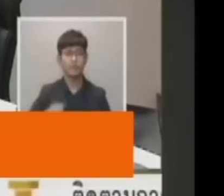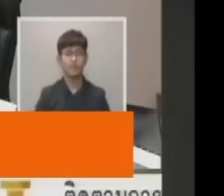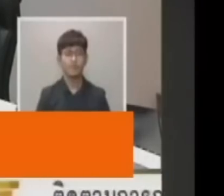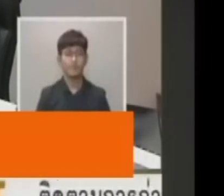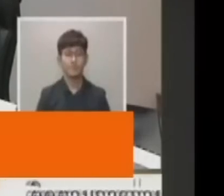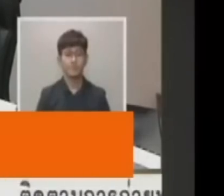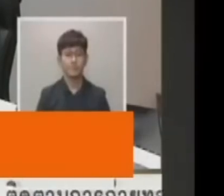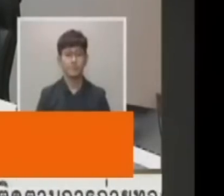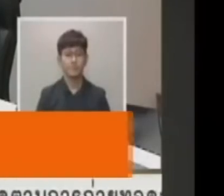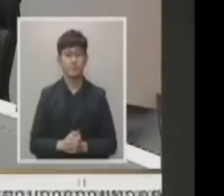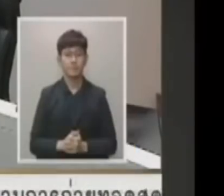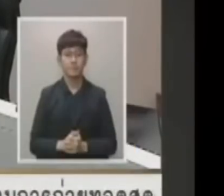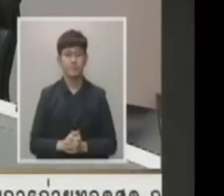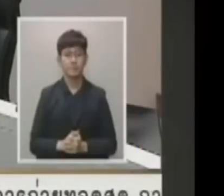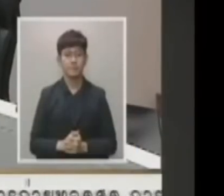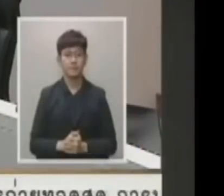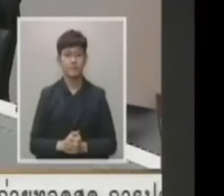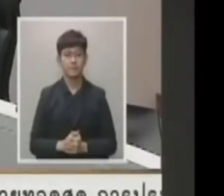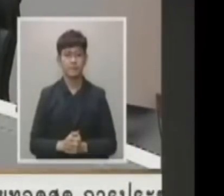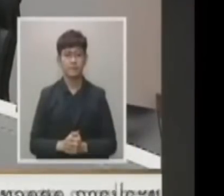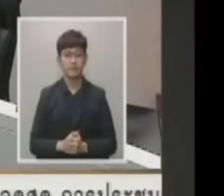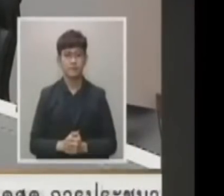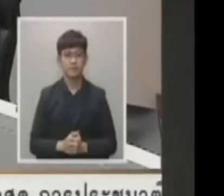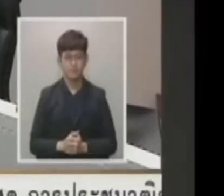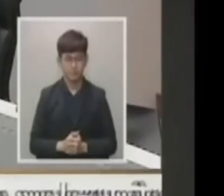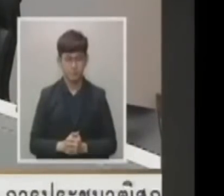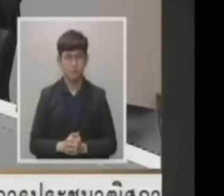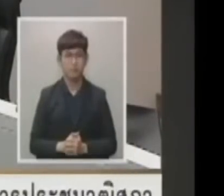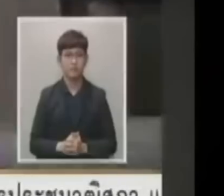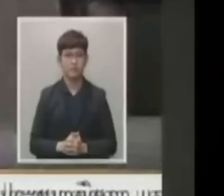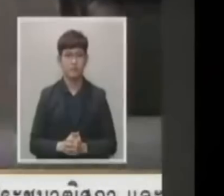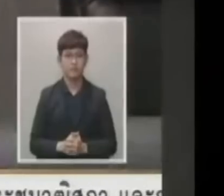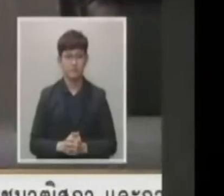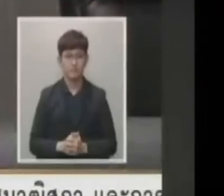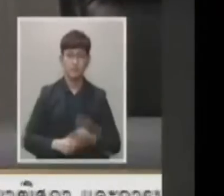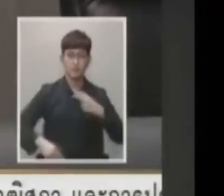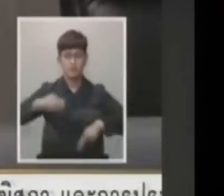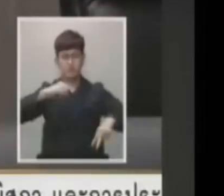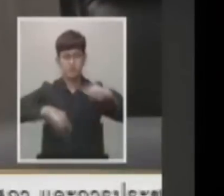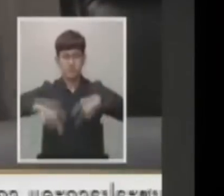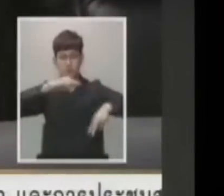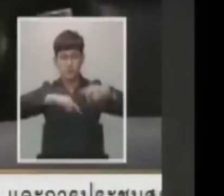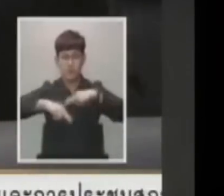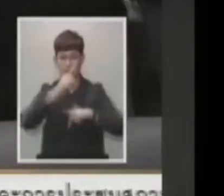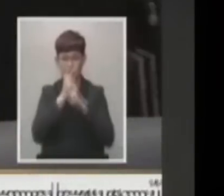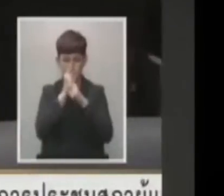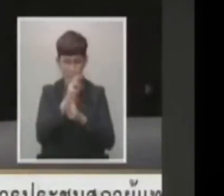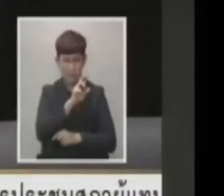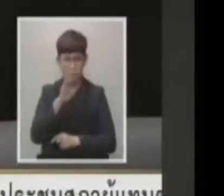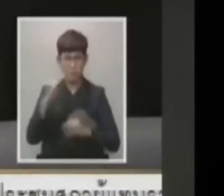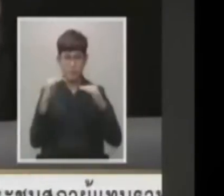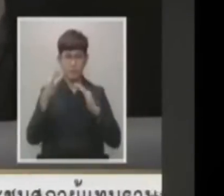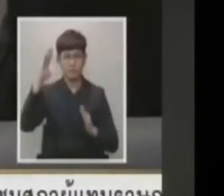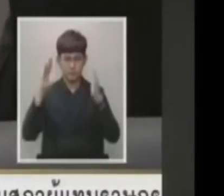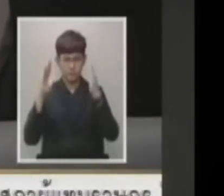มครับเป็นผู้ยึดมั่นและศรัทธาต่อการปกครองในระบอบประชาธิปไตย ท่านรุ่งพ